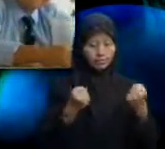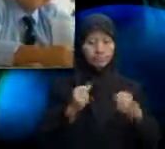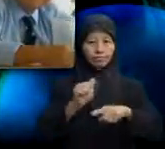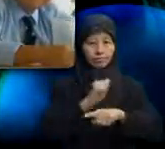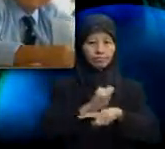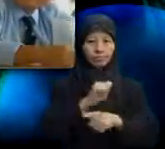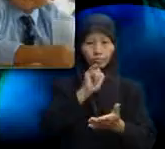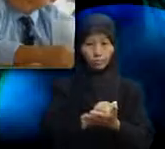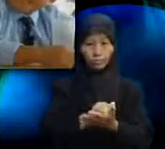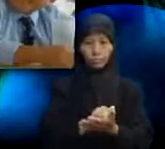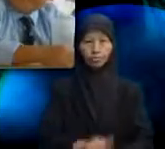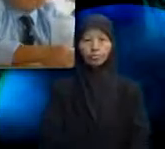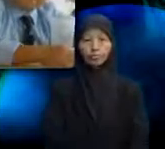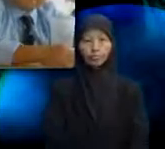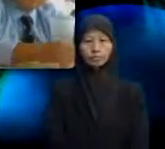bertekad mengamalkannya.